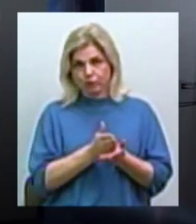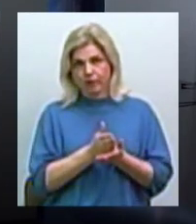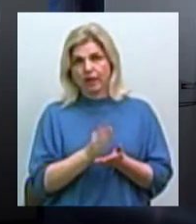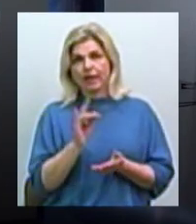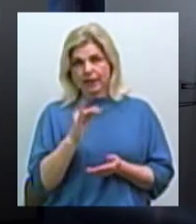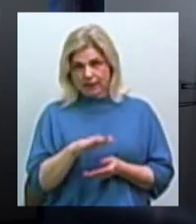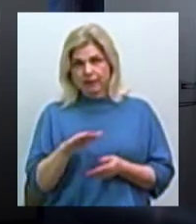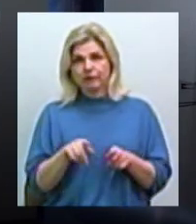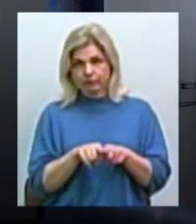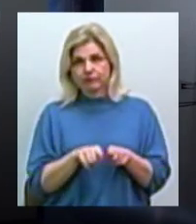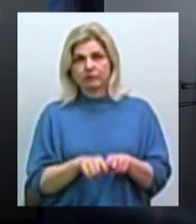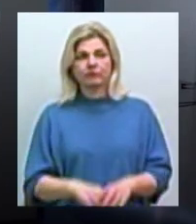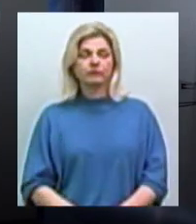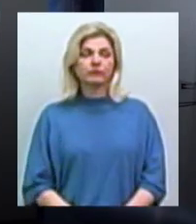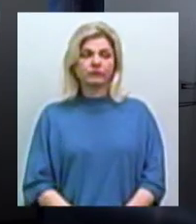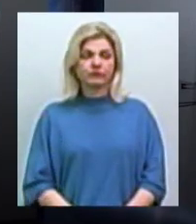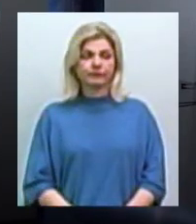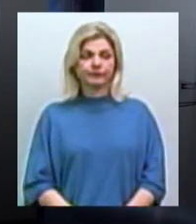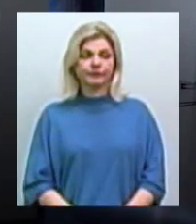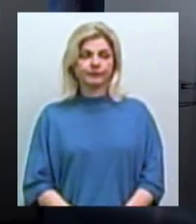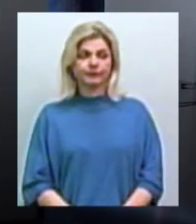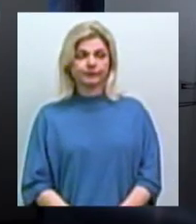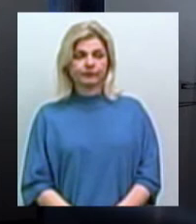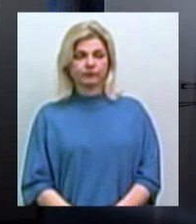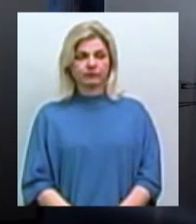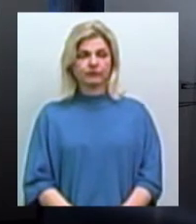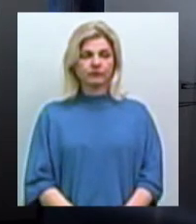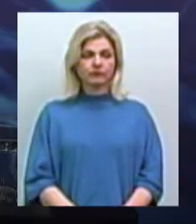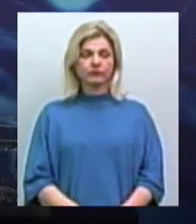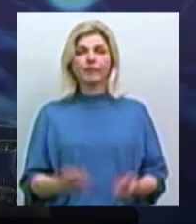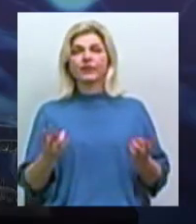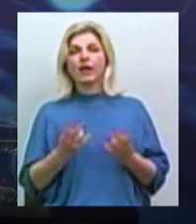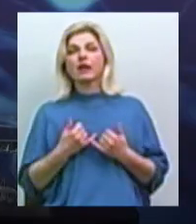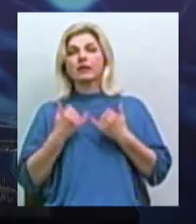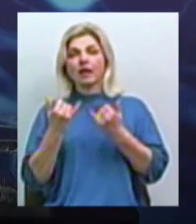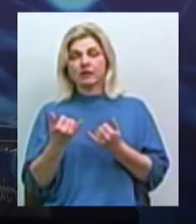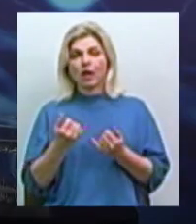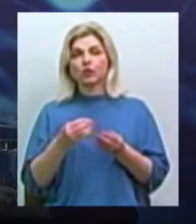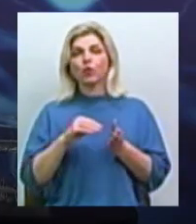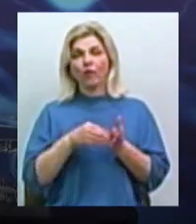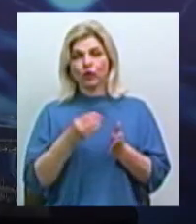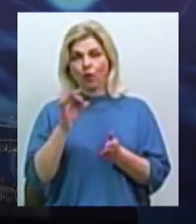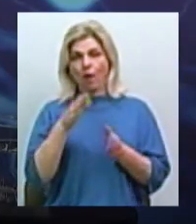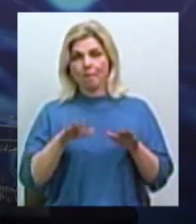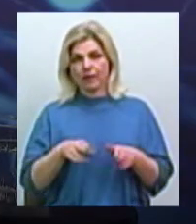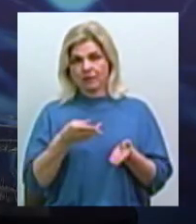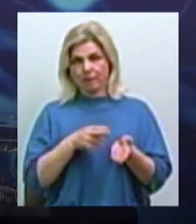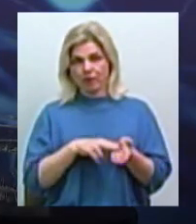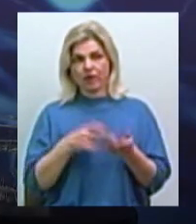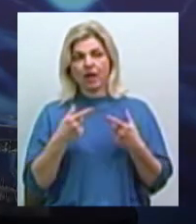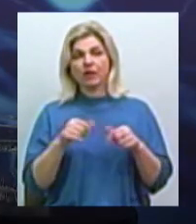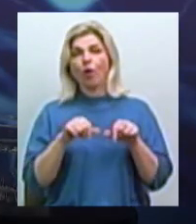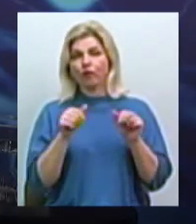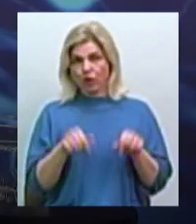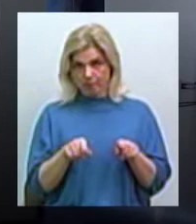теж, так? І дитина теж. Також необхідно надати довідку про місце реєстрації. Де вона оформлюється?